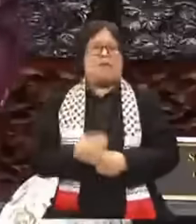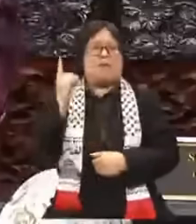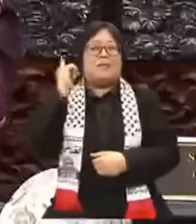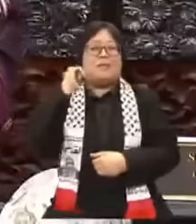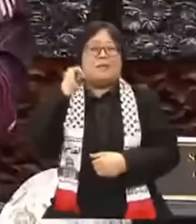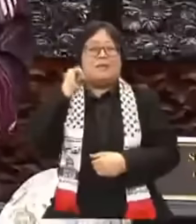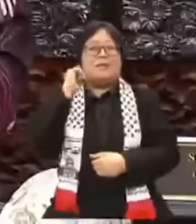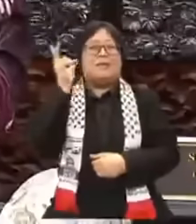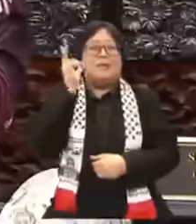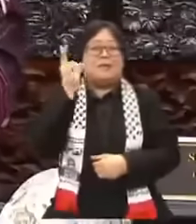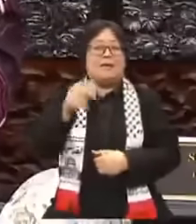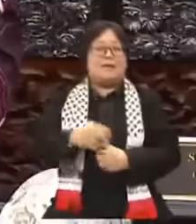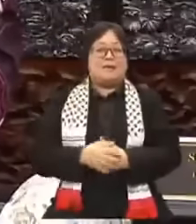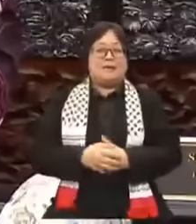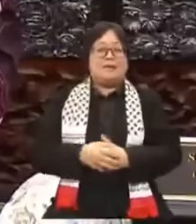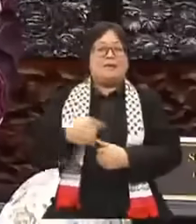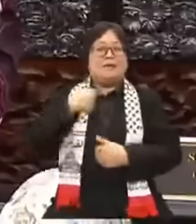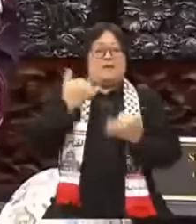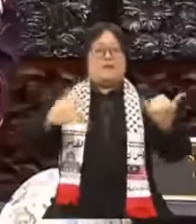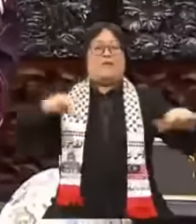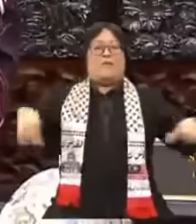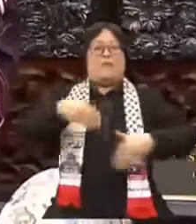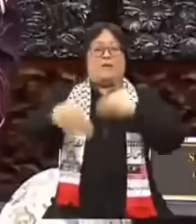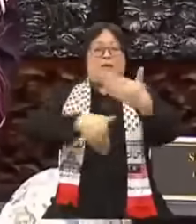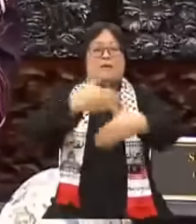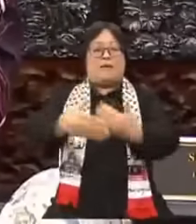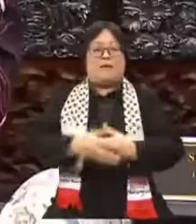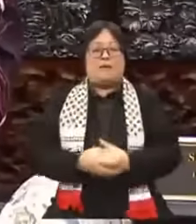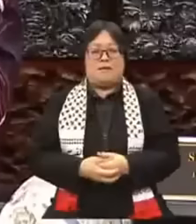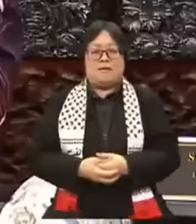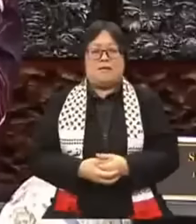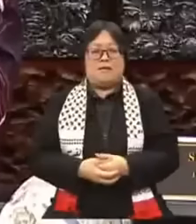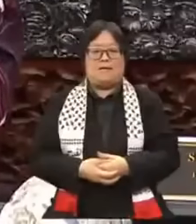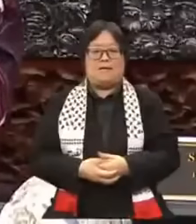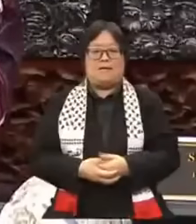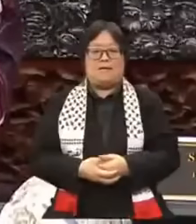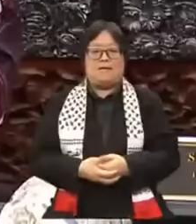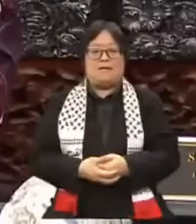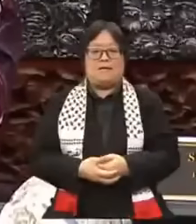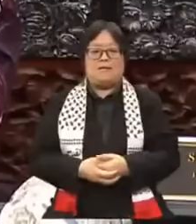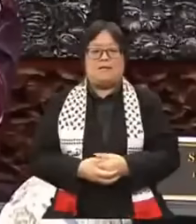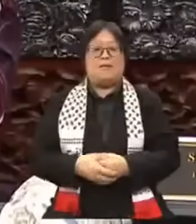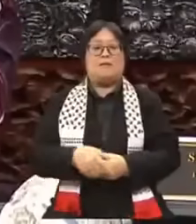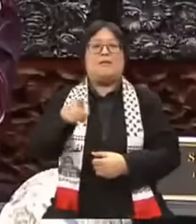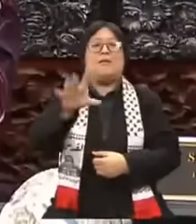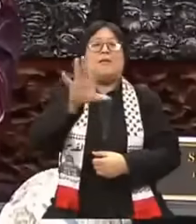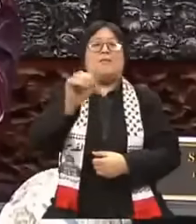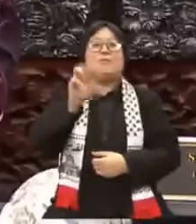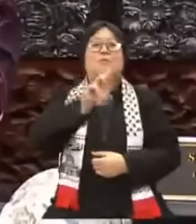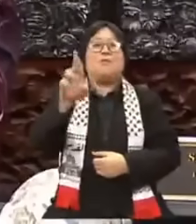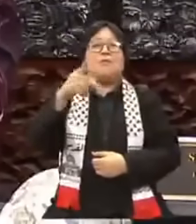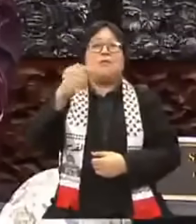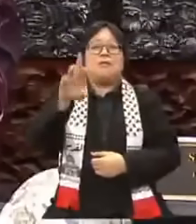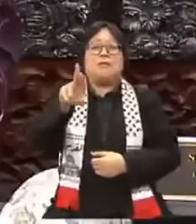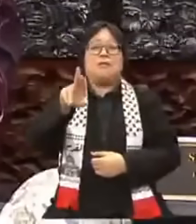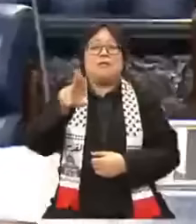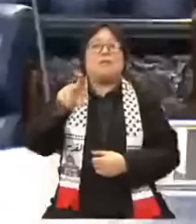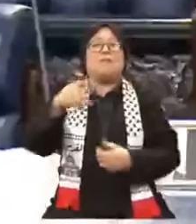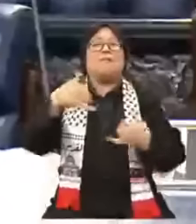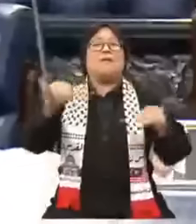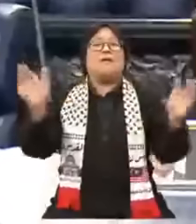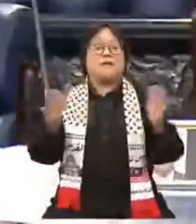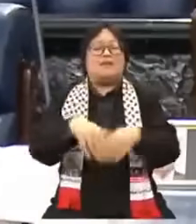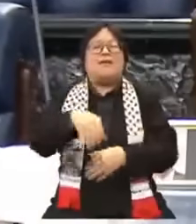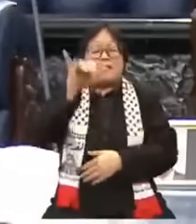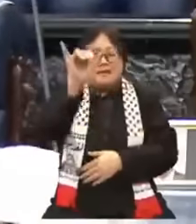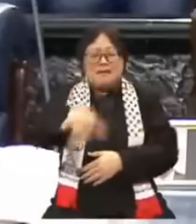Dia terbuka yang kita sedang buat sekarang ini yang disebut 50 r000 hektar itu masih terlalu